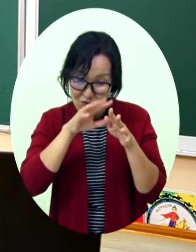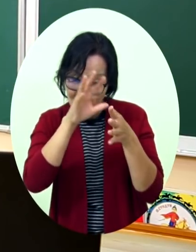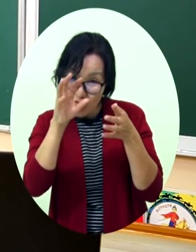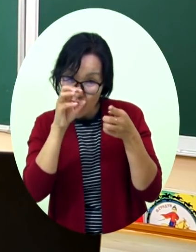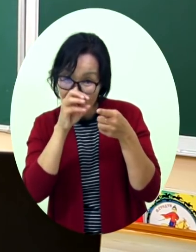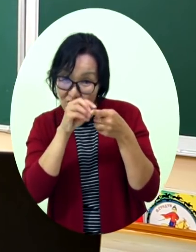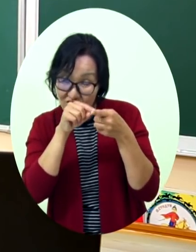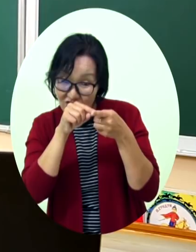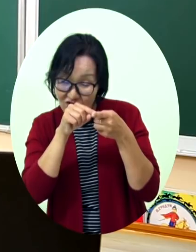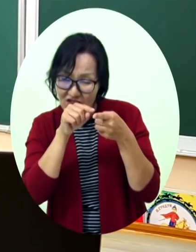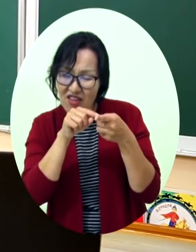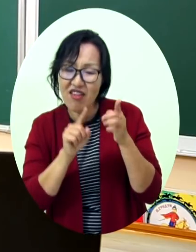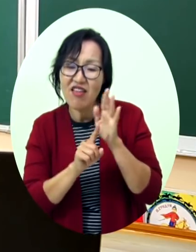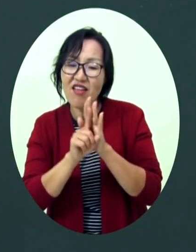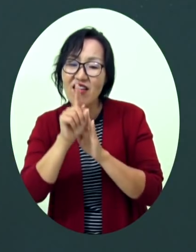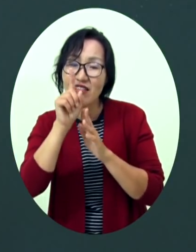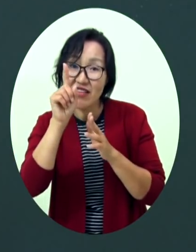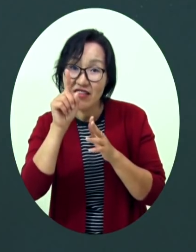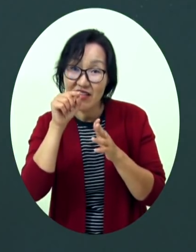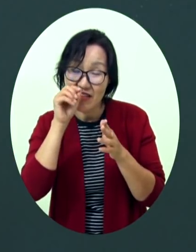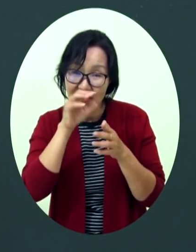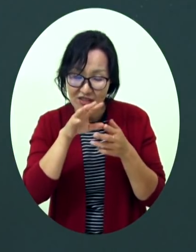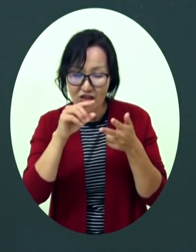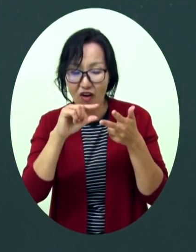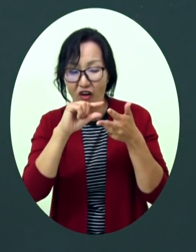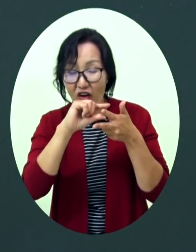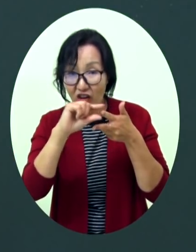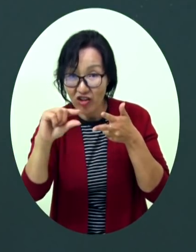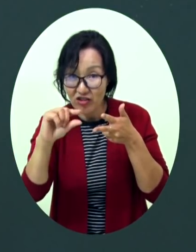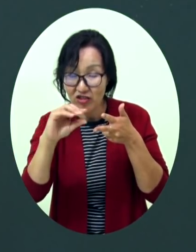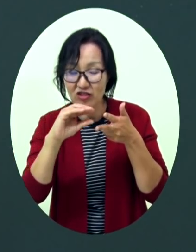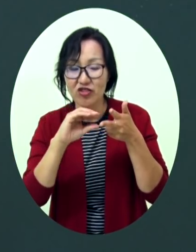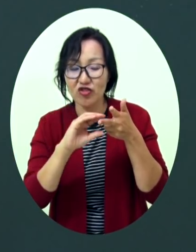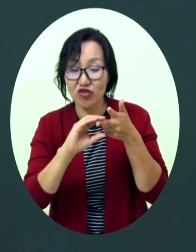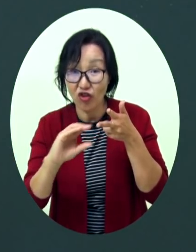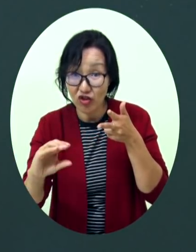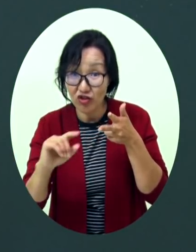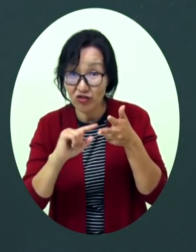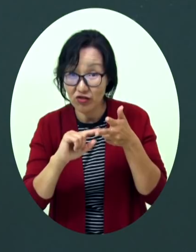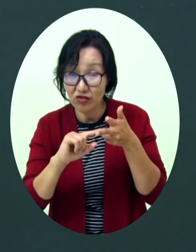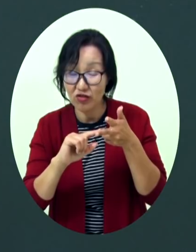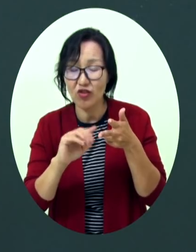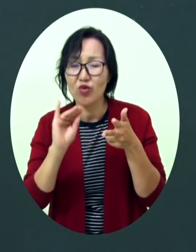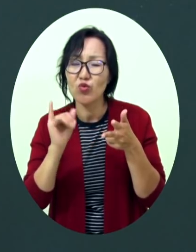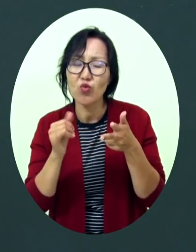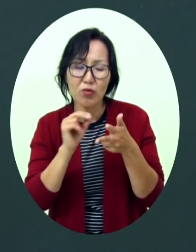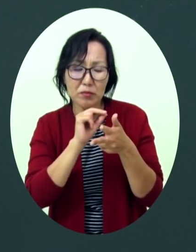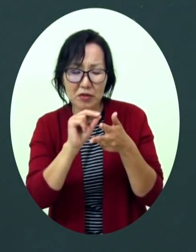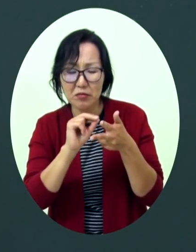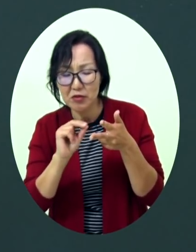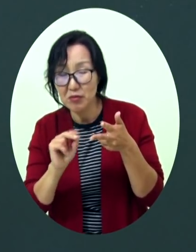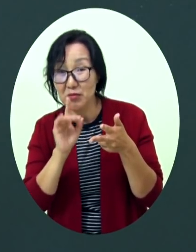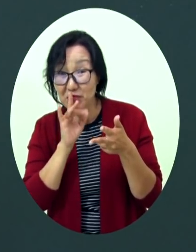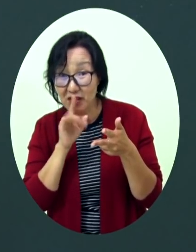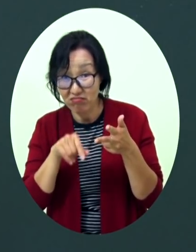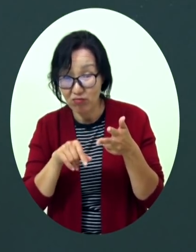би эхлэл хэсэгт, мөн гол хэсэгт, төгсгөл хэсэгт яг юуг бичих